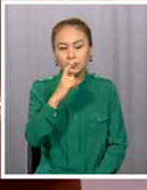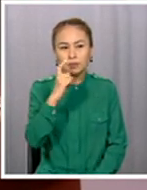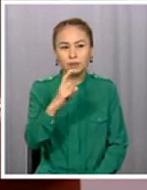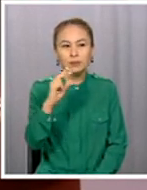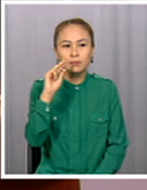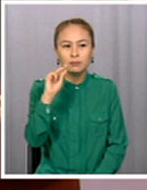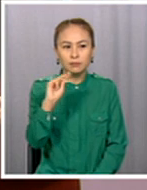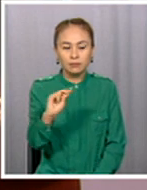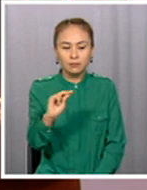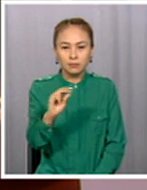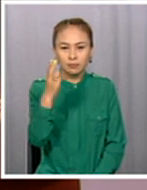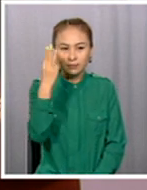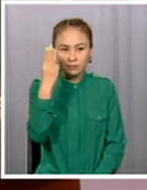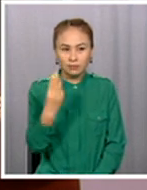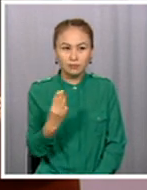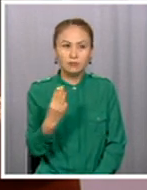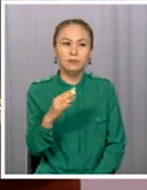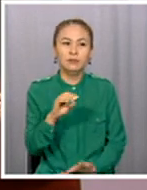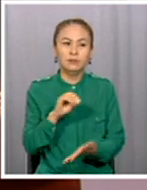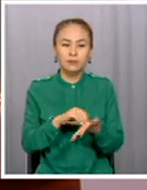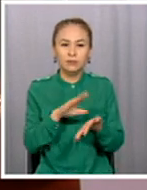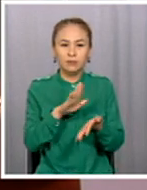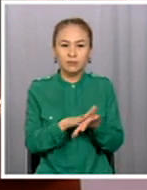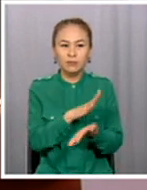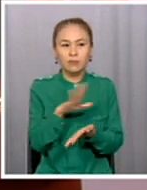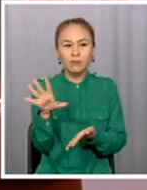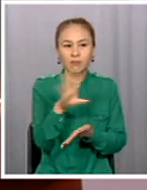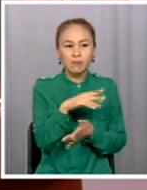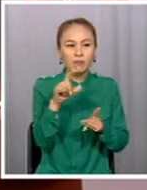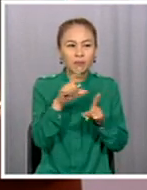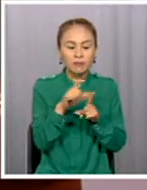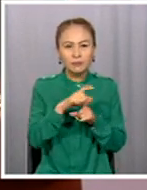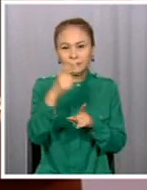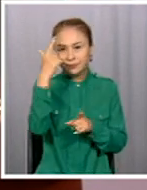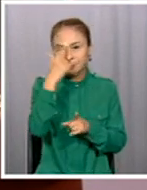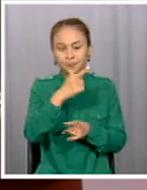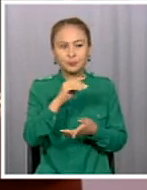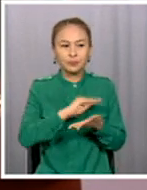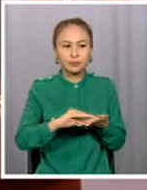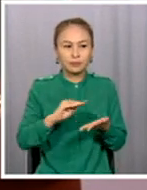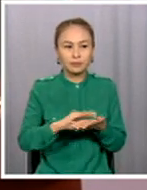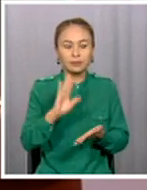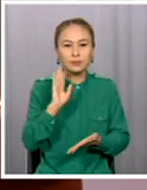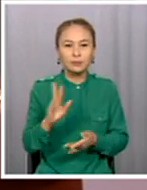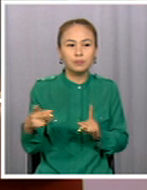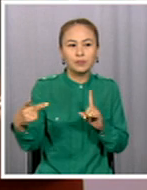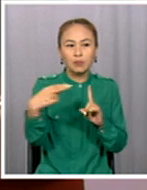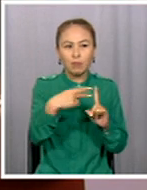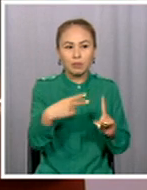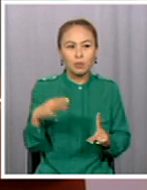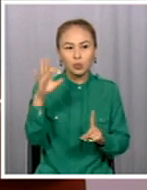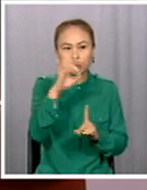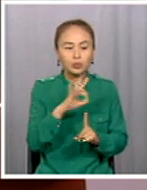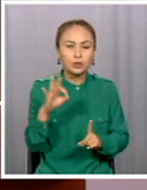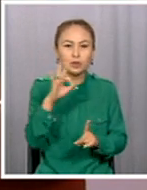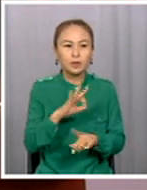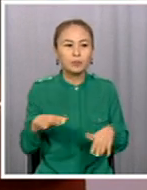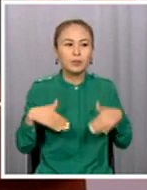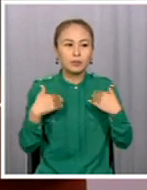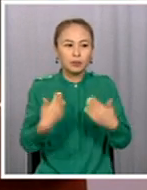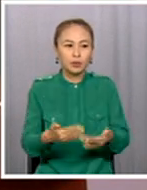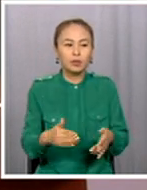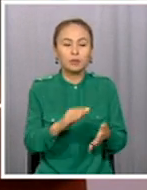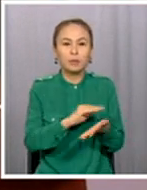Х, Ч, Ш әріптері бар сөздерді сауатты жазасыңдар. Мәтін мазмұны бойынша